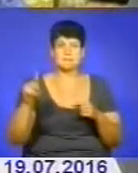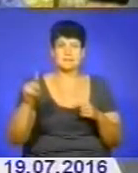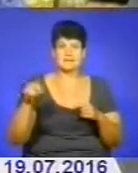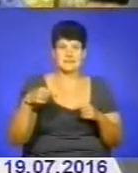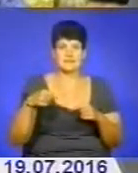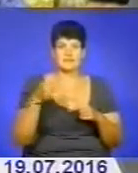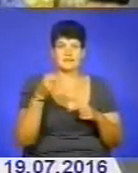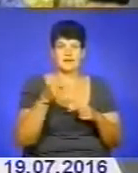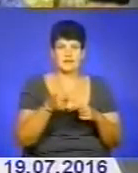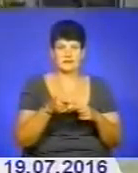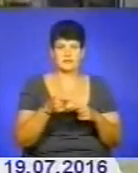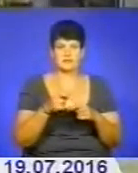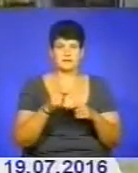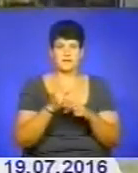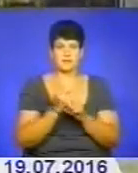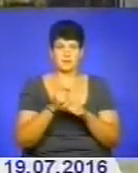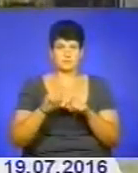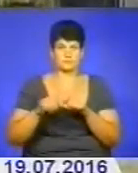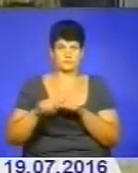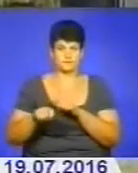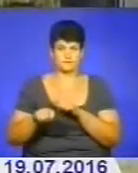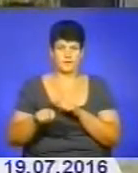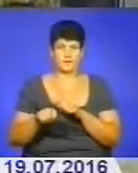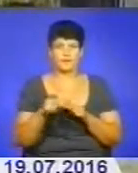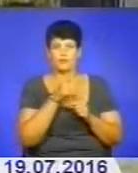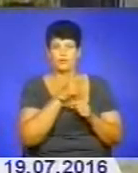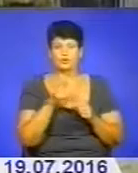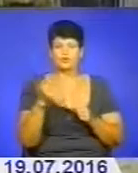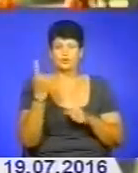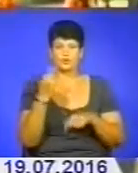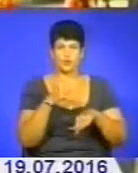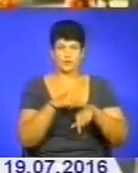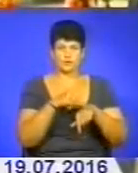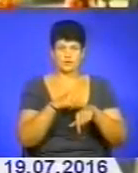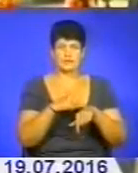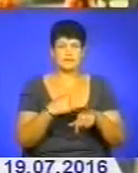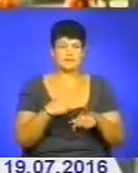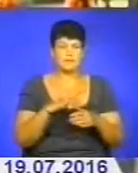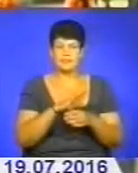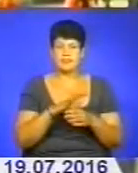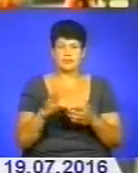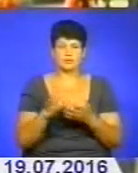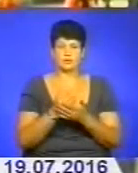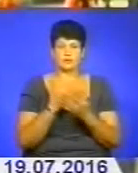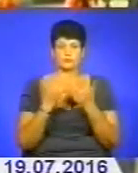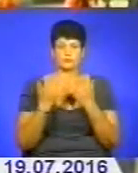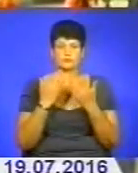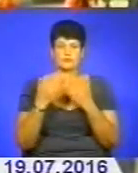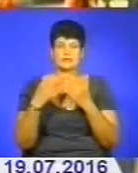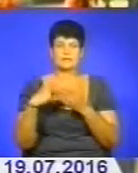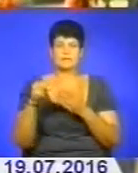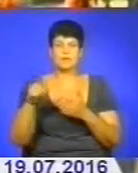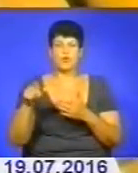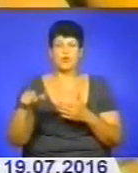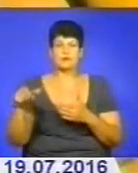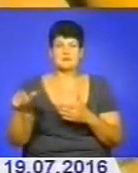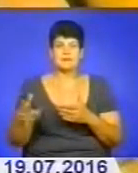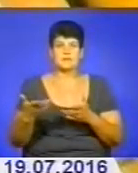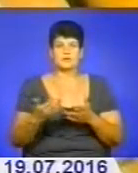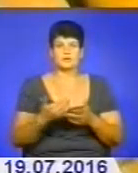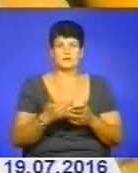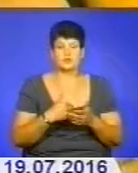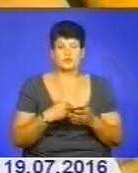сертификат. Ну и плюс здесь лаборатория проходит лабораторное доследование. Вот она, понимаете? И любой человек, который может прийти,